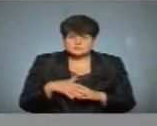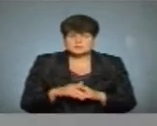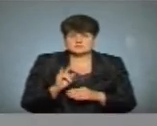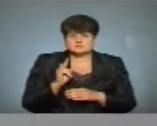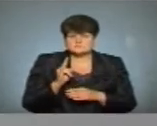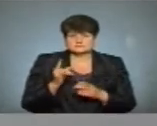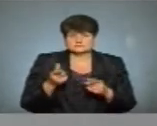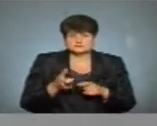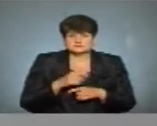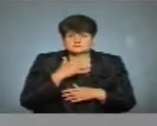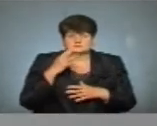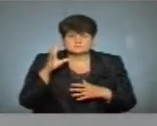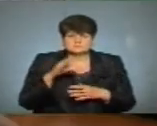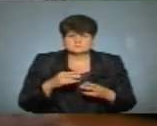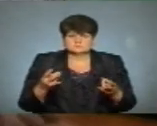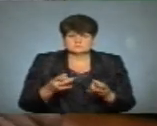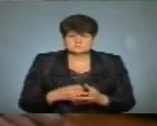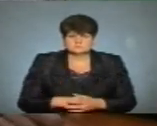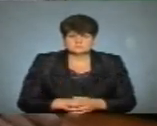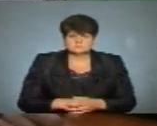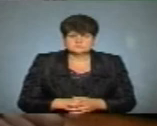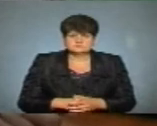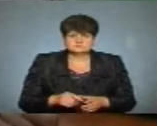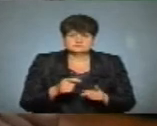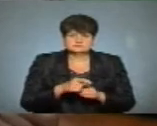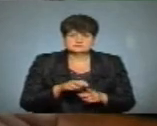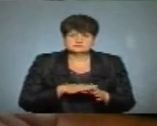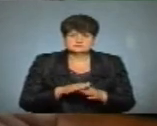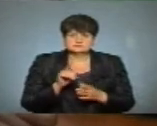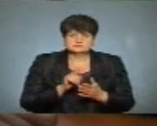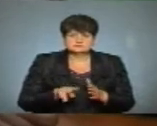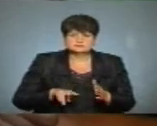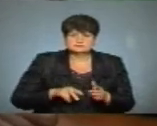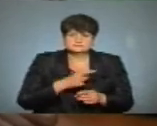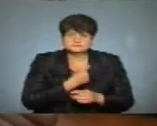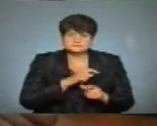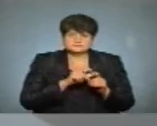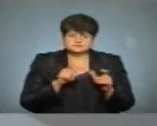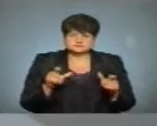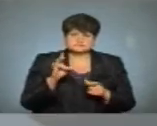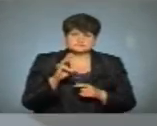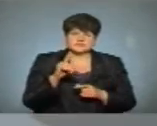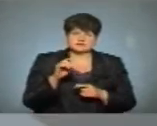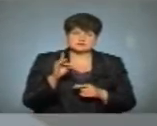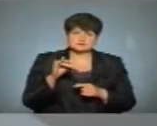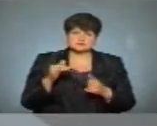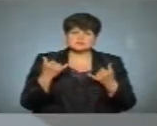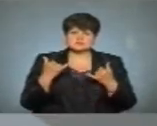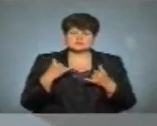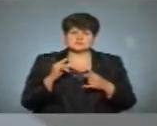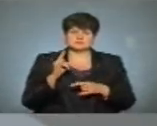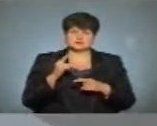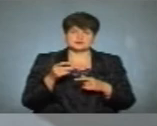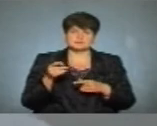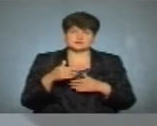маленького дуже багато всього треба на перший час. За словами виконувачки обов'язків директорки медзакладу Надії Заріцької, на сьогодні бейбі-боксів